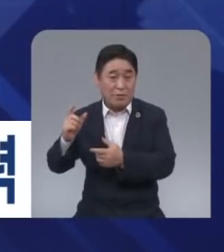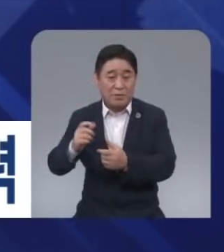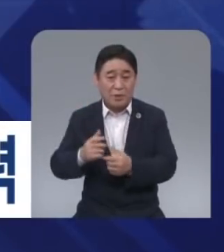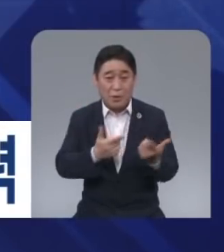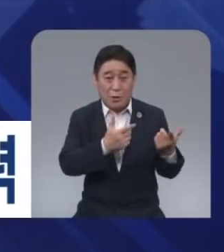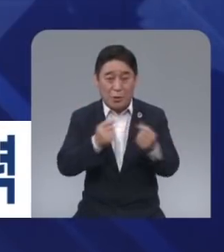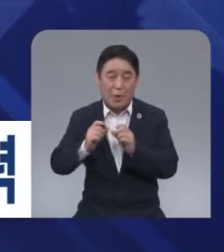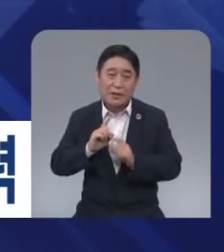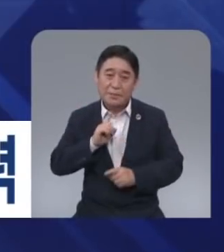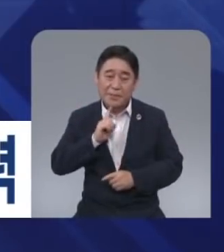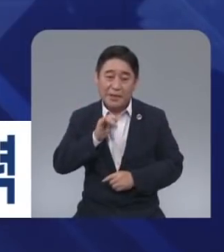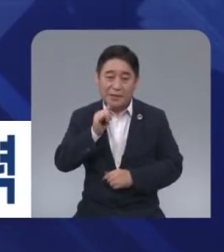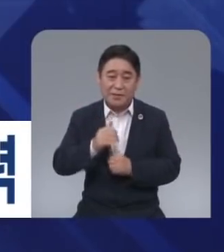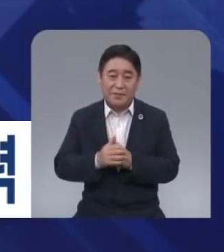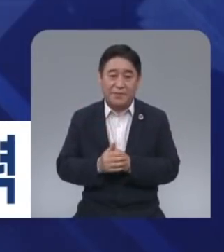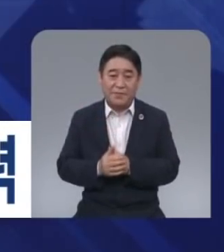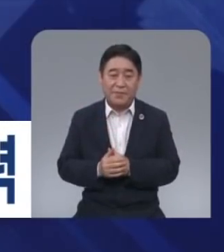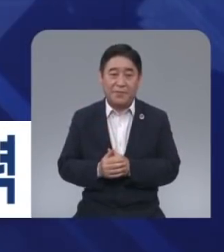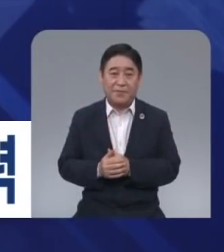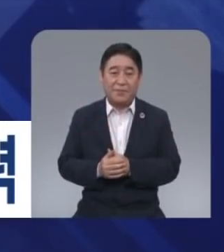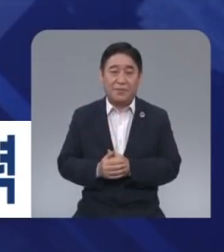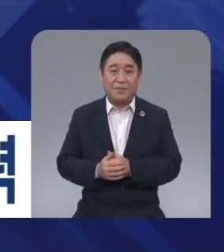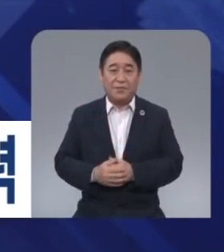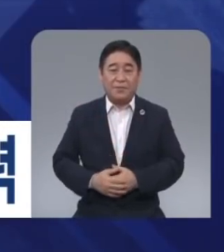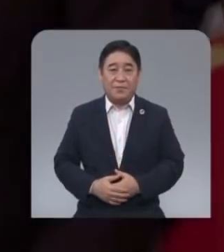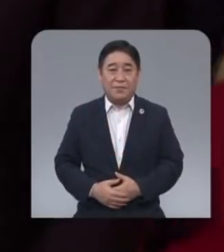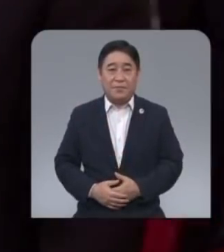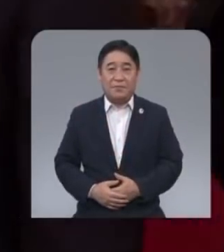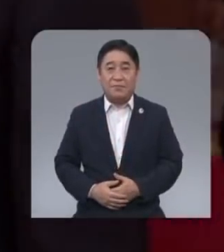워싱턴에서 김양순 특파원이 보도합니다.